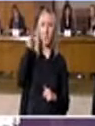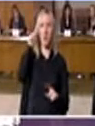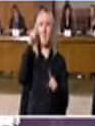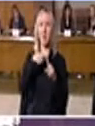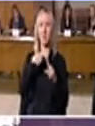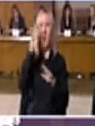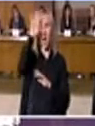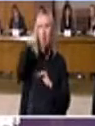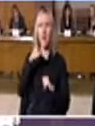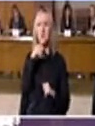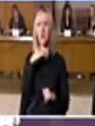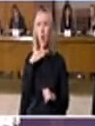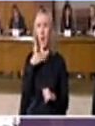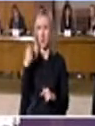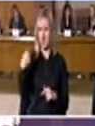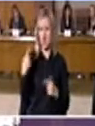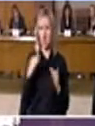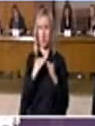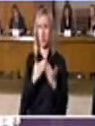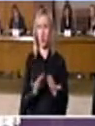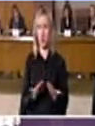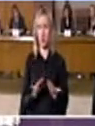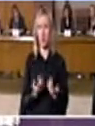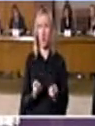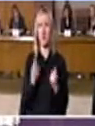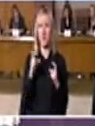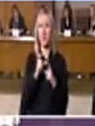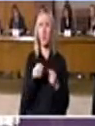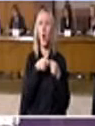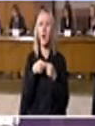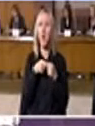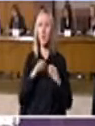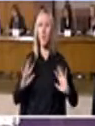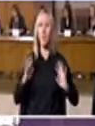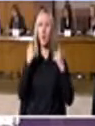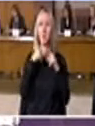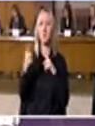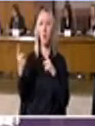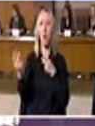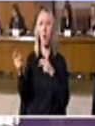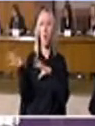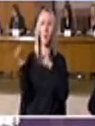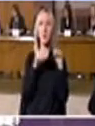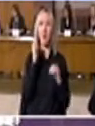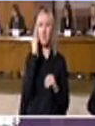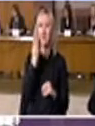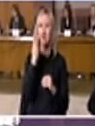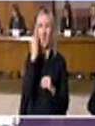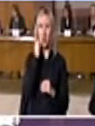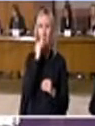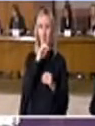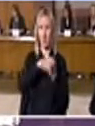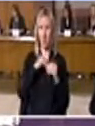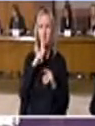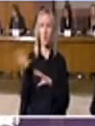bili Albanci i Goranci, naši sugrađani. U selu Sirča organizovani su protesti zbog doseljavanja dve romske porodice raseljene